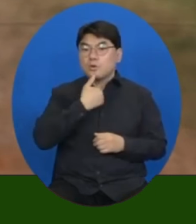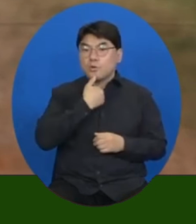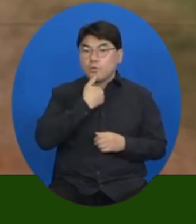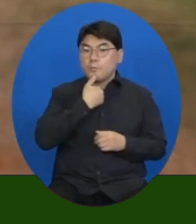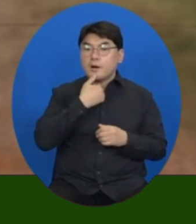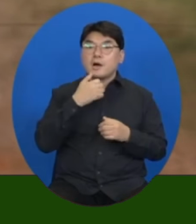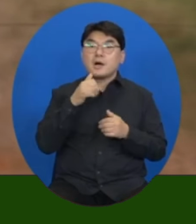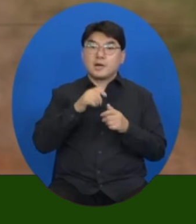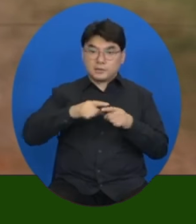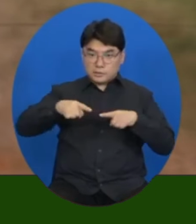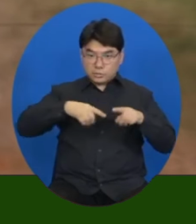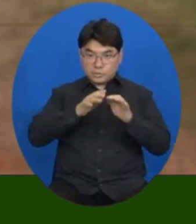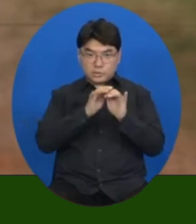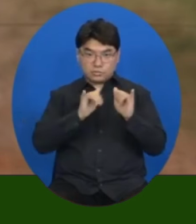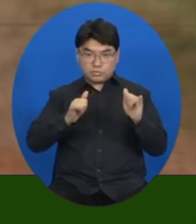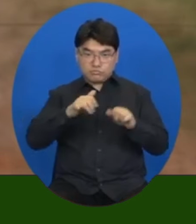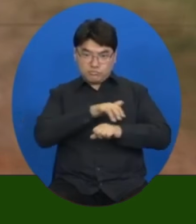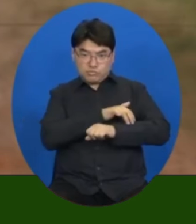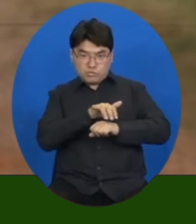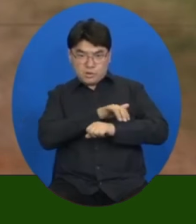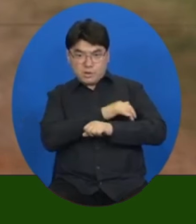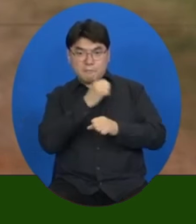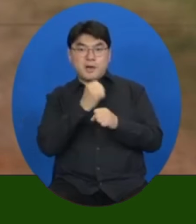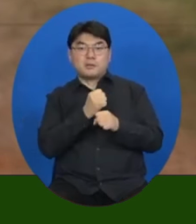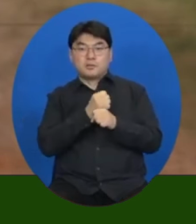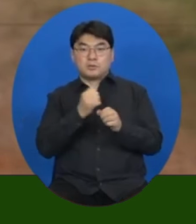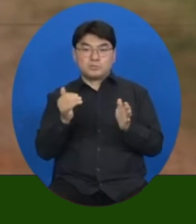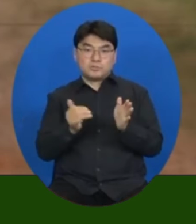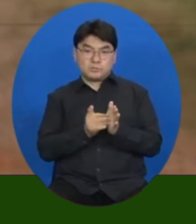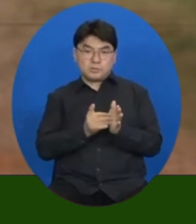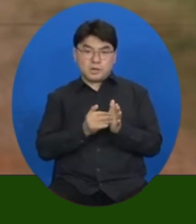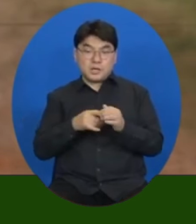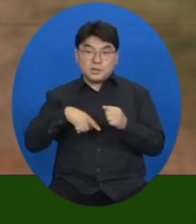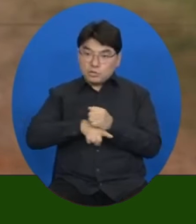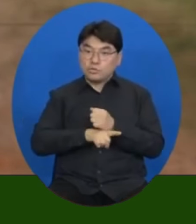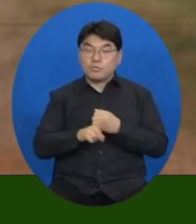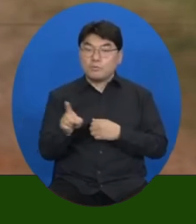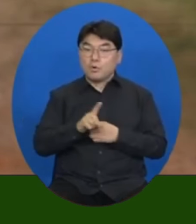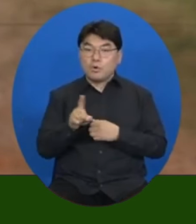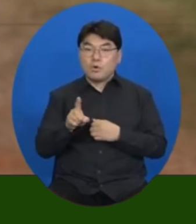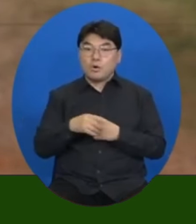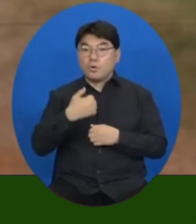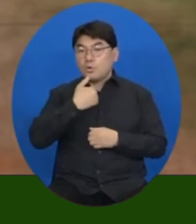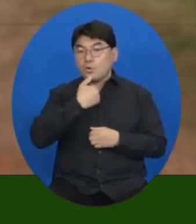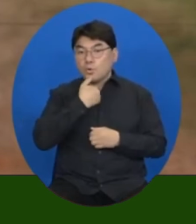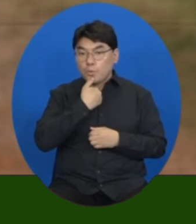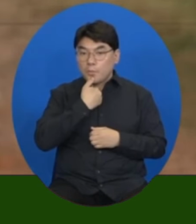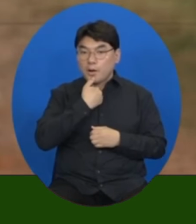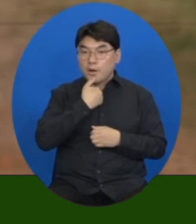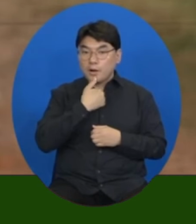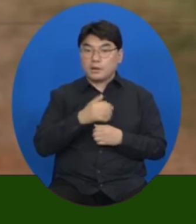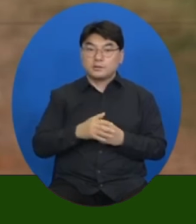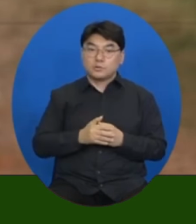지도자들도 포함입니다 자 왜냐면 로마제국은 공식적으로 종교다원주의